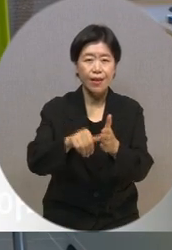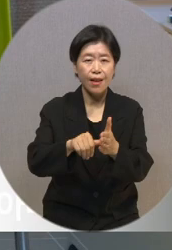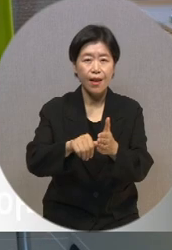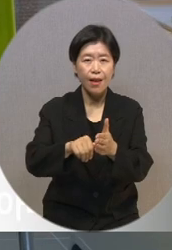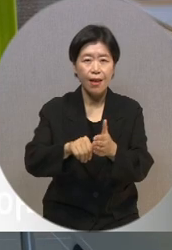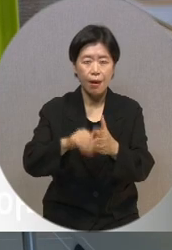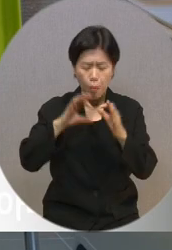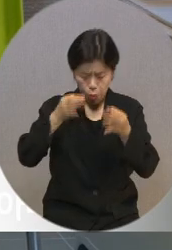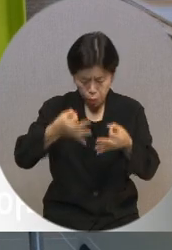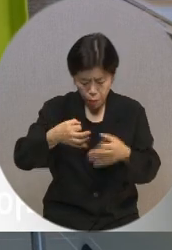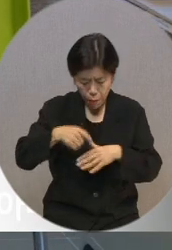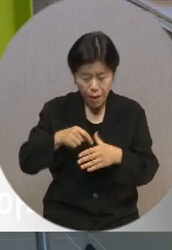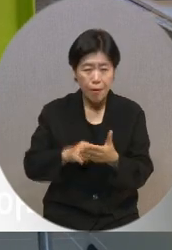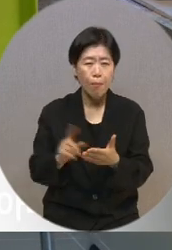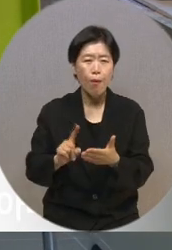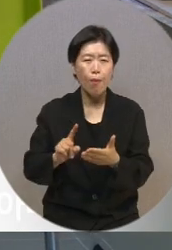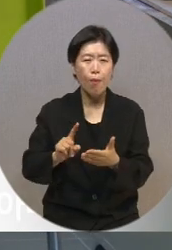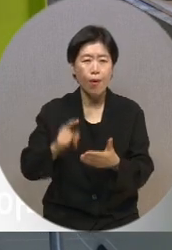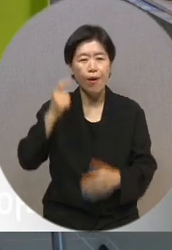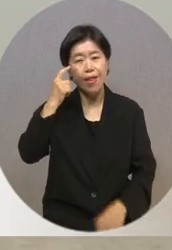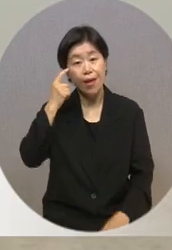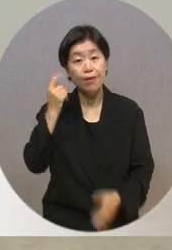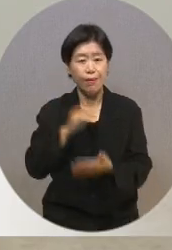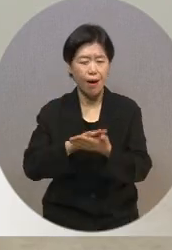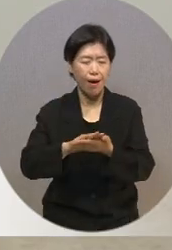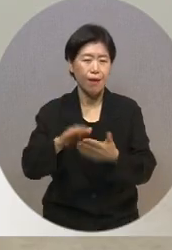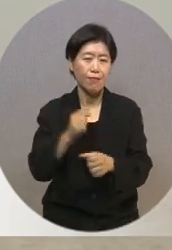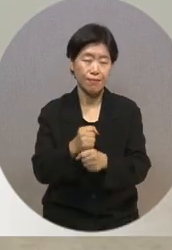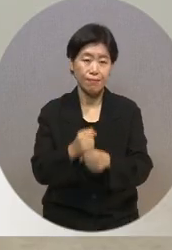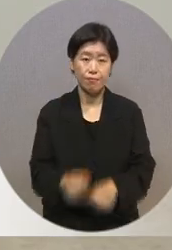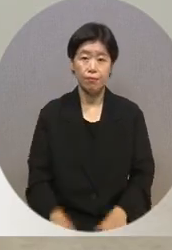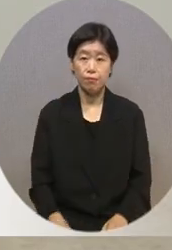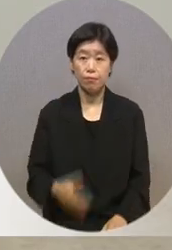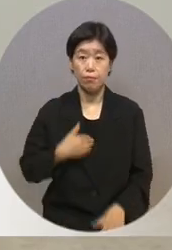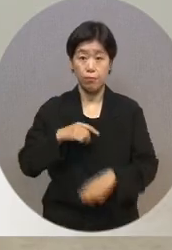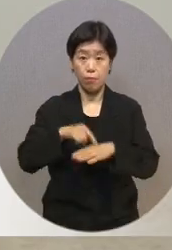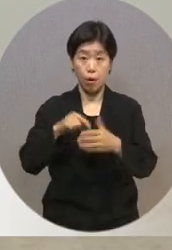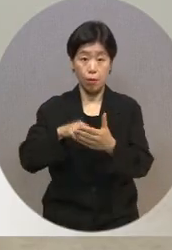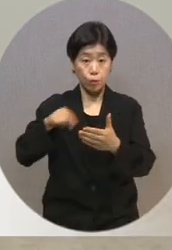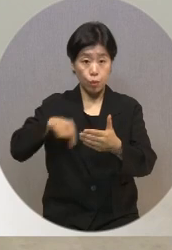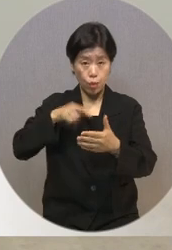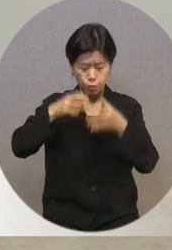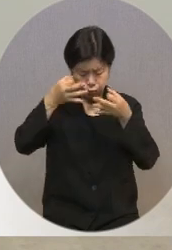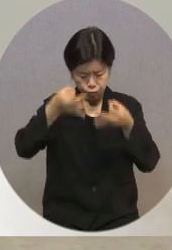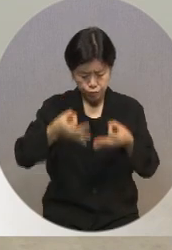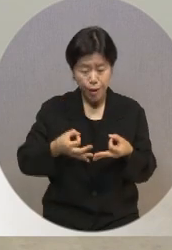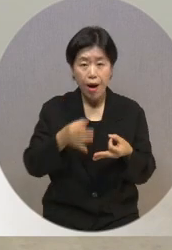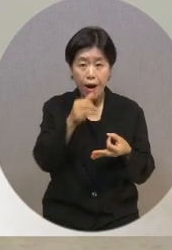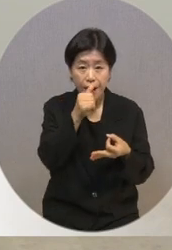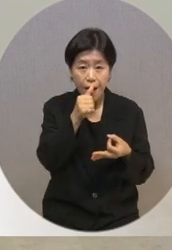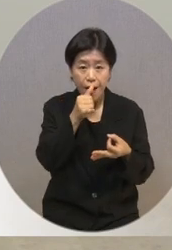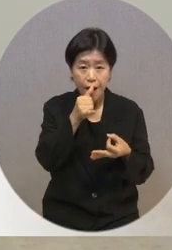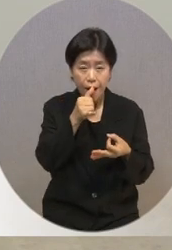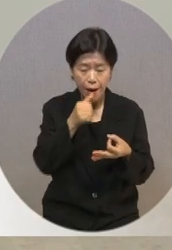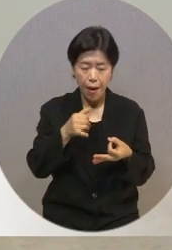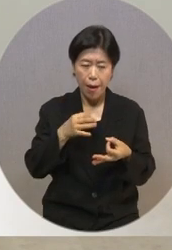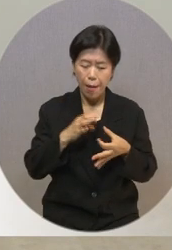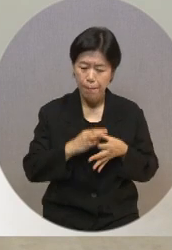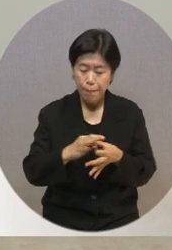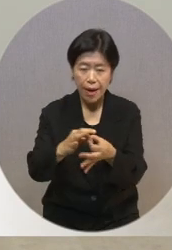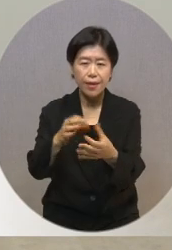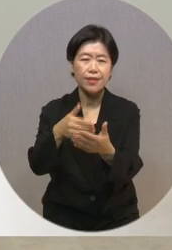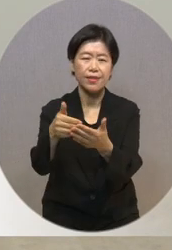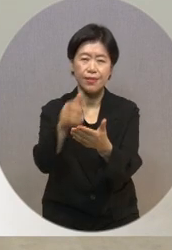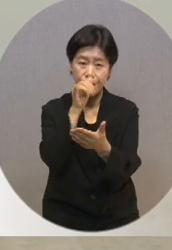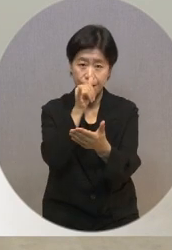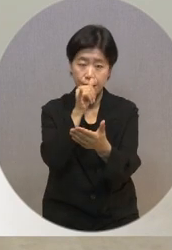속마음을 들여다보고 정화합니다. 내 마음속을 들여다보면서 그림을 그리게 돼가지고, 그림을